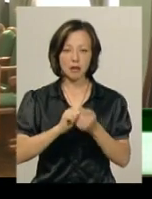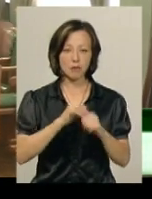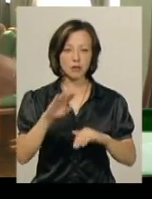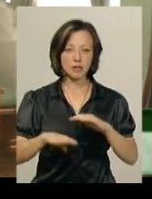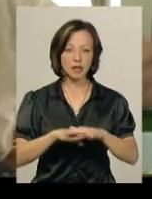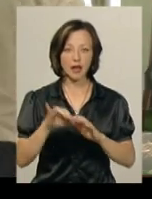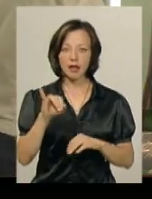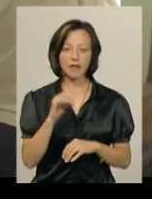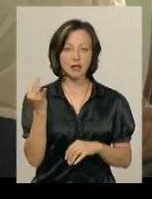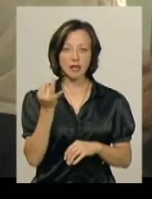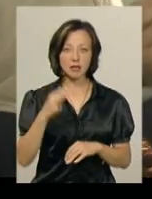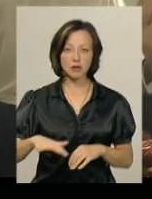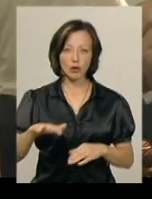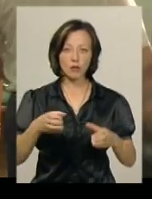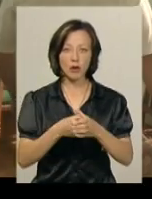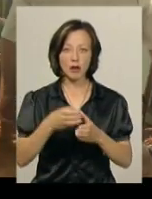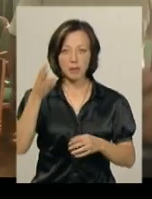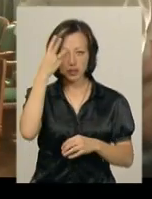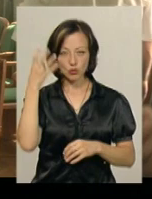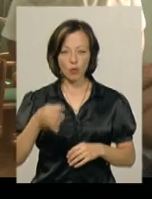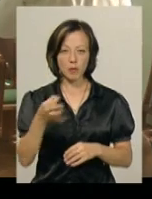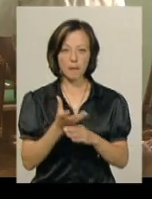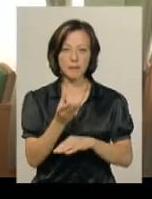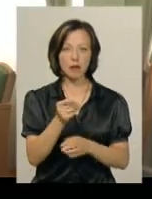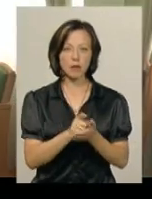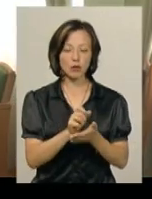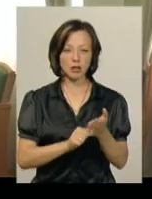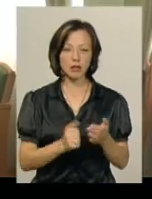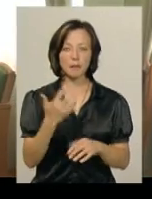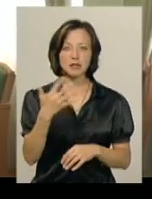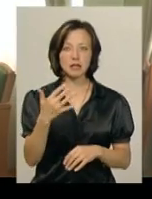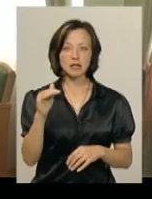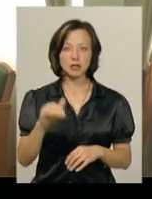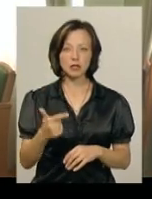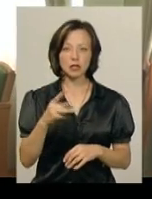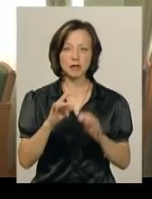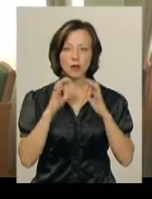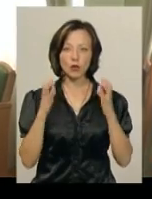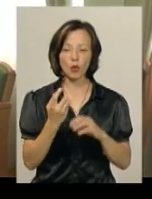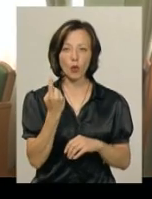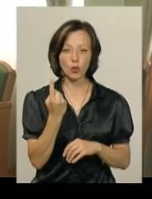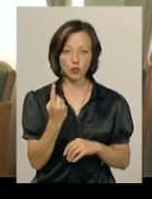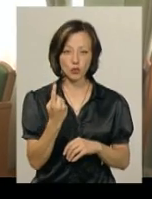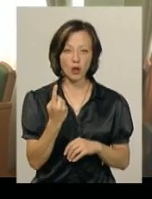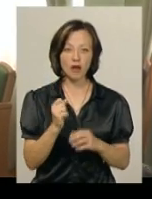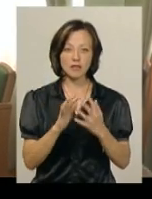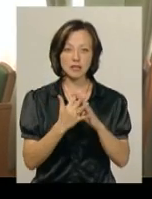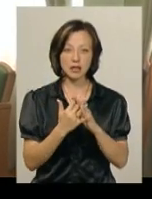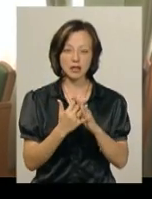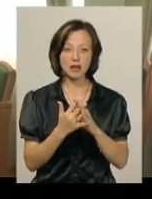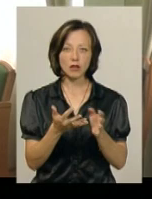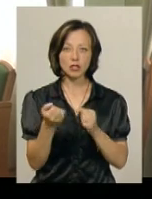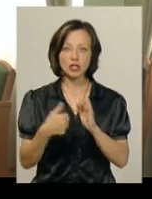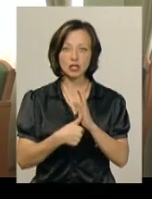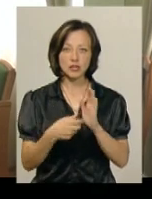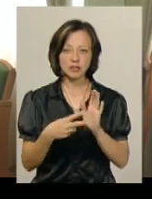Подільського і не в інтересах територіальної громади Хмельницької області, які платять податки. 50 тисяч гривень на утримання одного, а в селі десь одержуючи